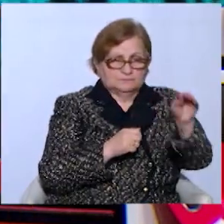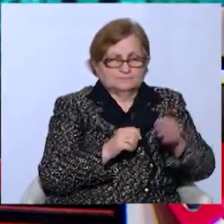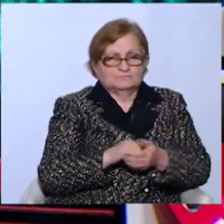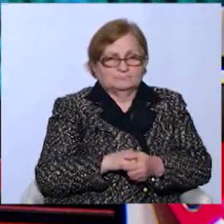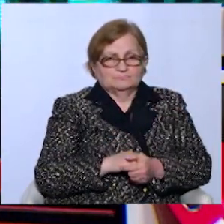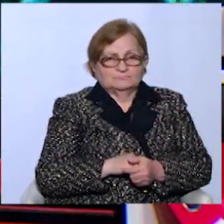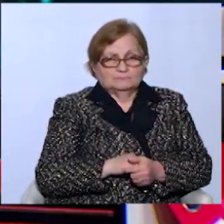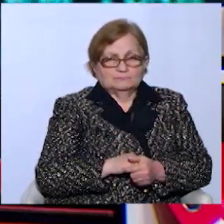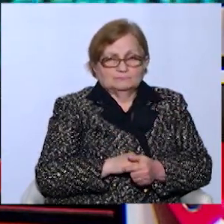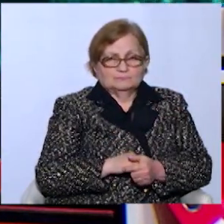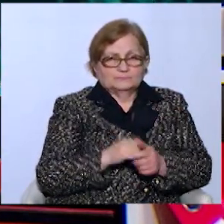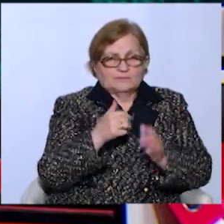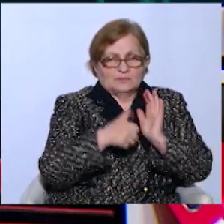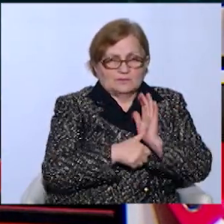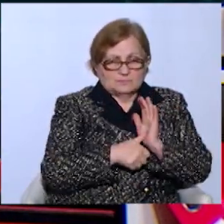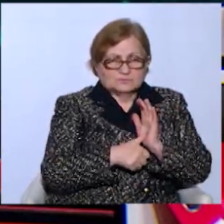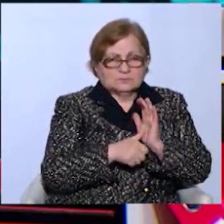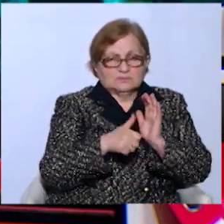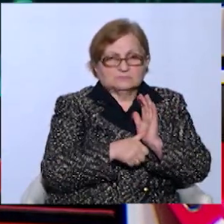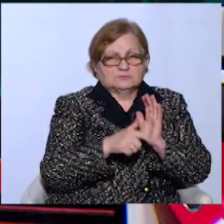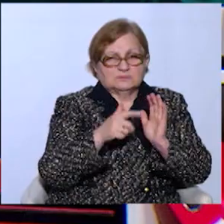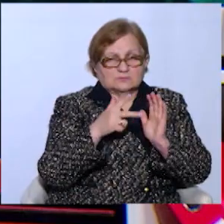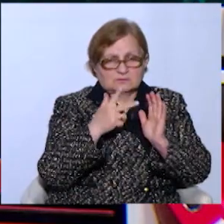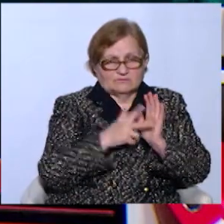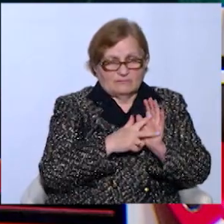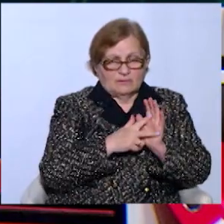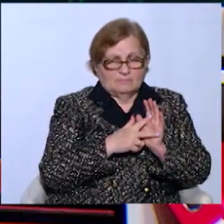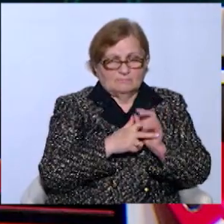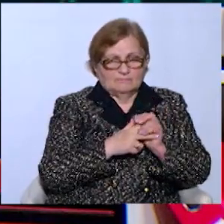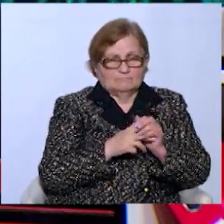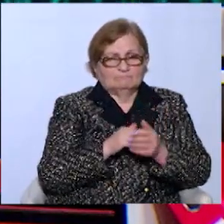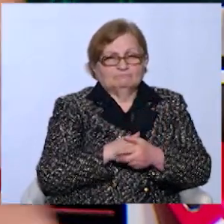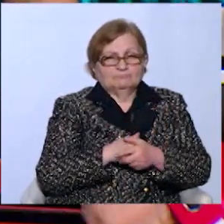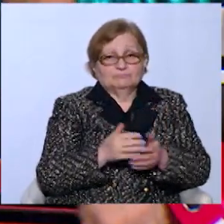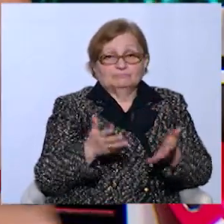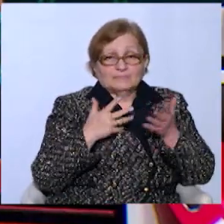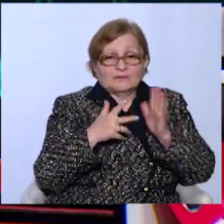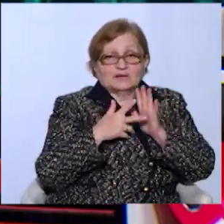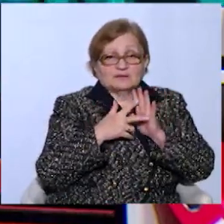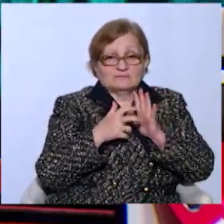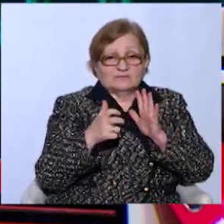ასეულებთან. 1 და 5 არის 6, 6 და 2 არის 8. გამოვიდა